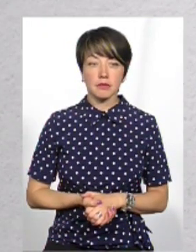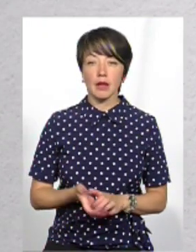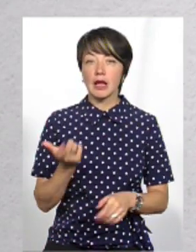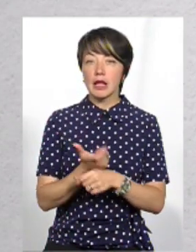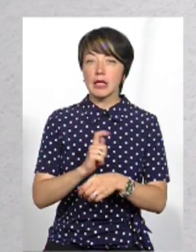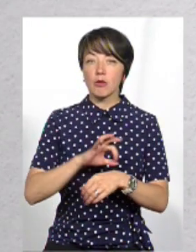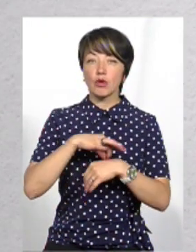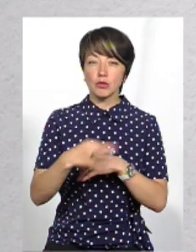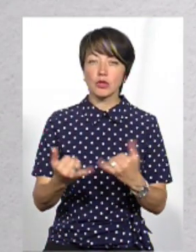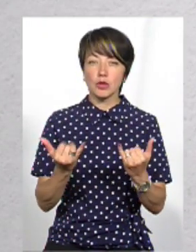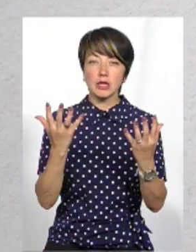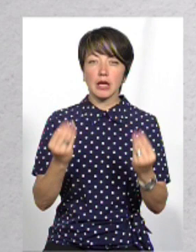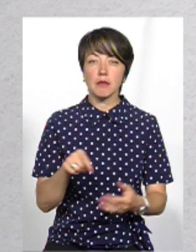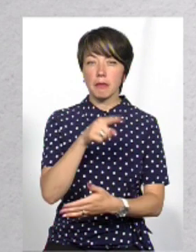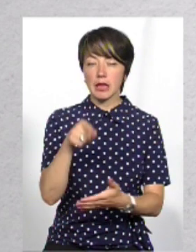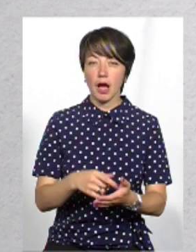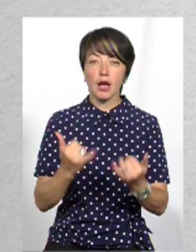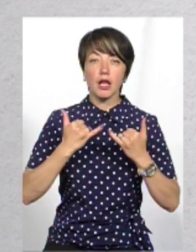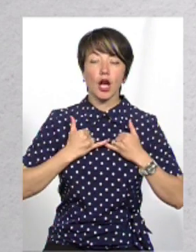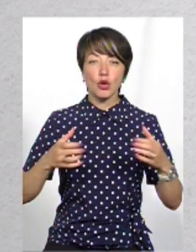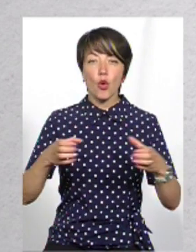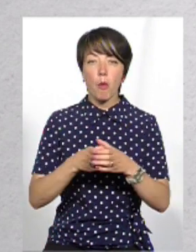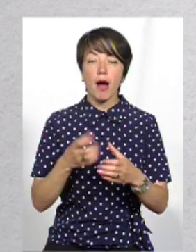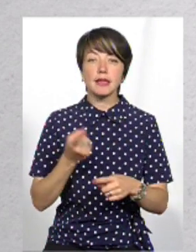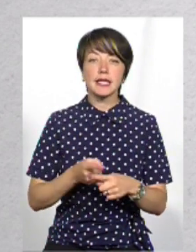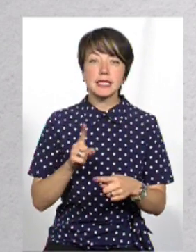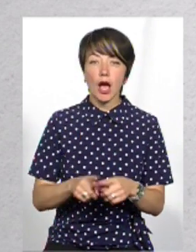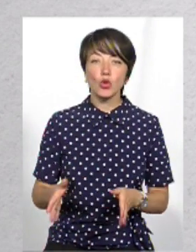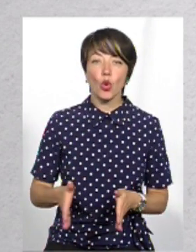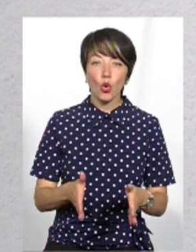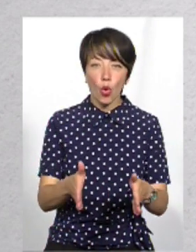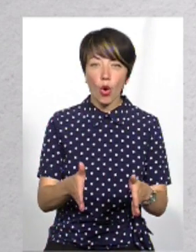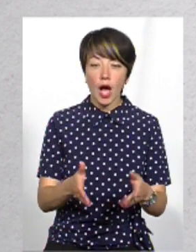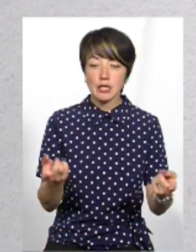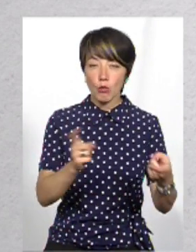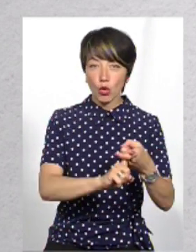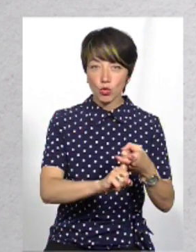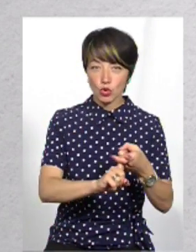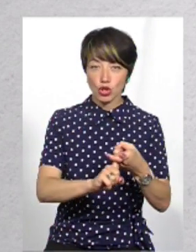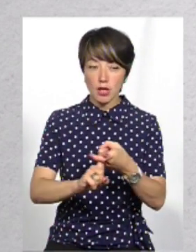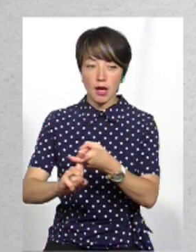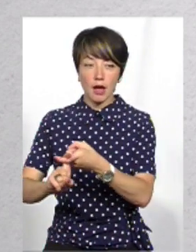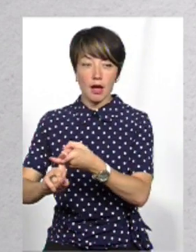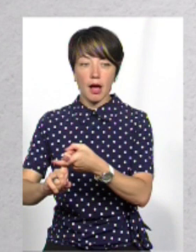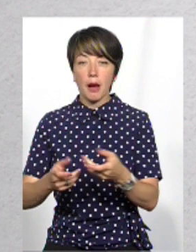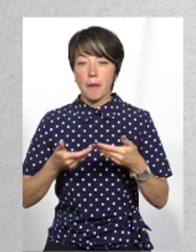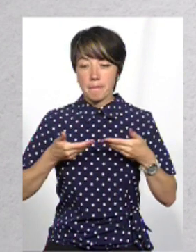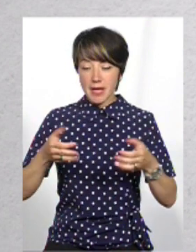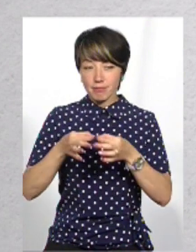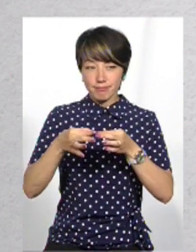Найболючіше на сьогоднішній день питання для нашої громади – це є дорога і сполучення. Тому що ми віддалені